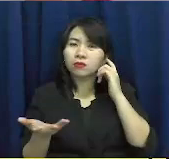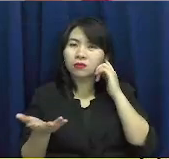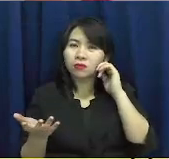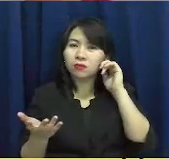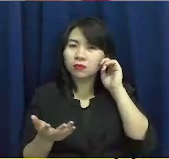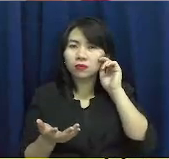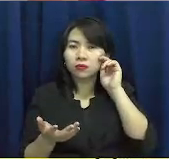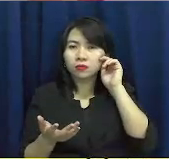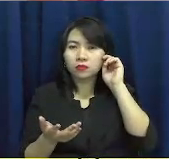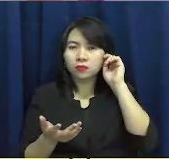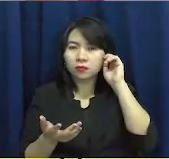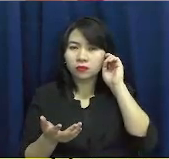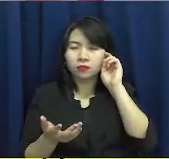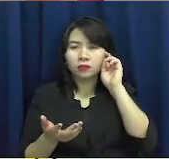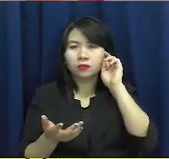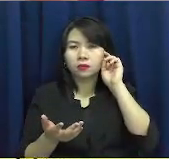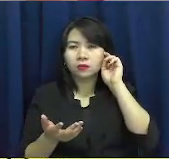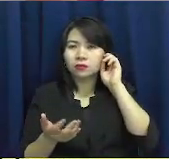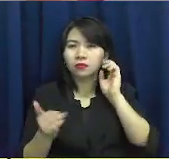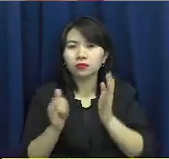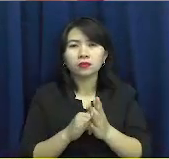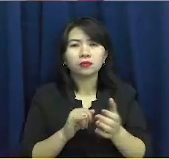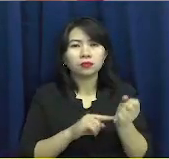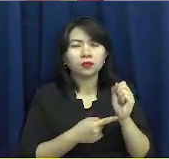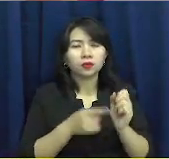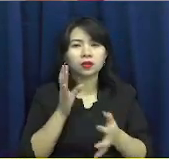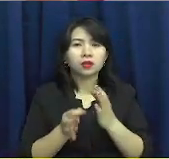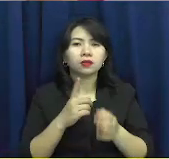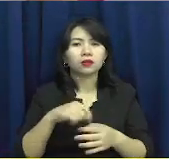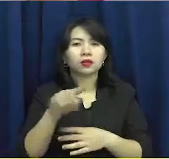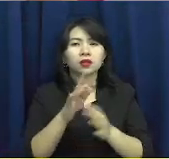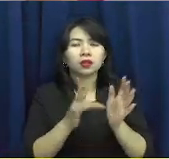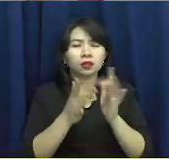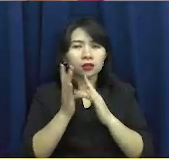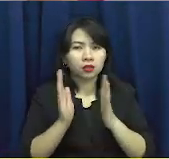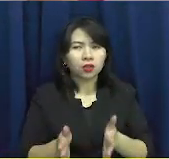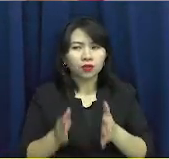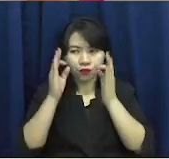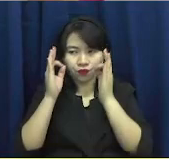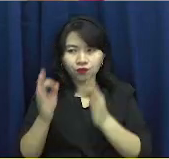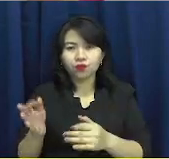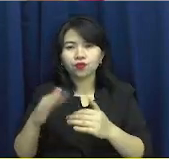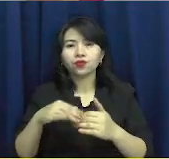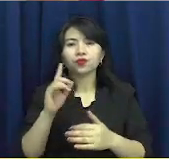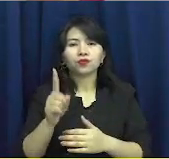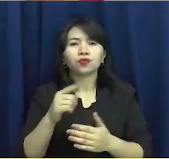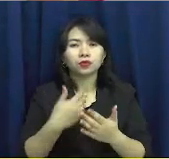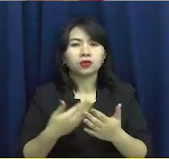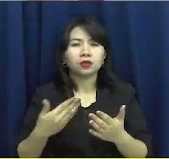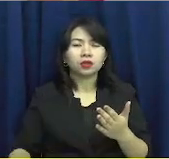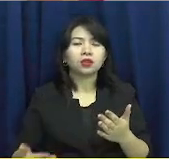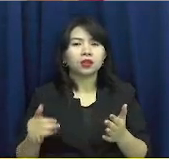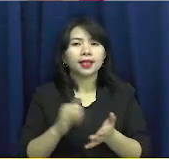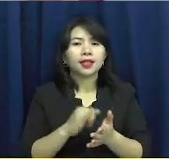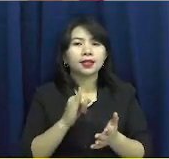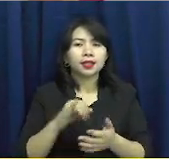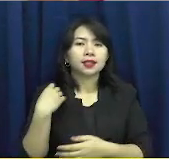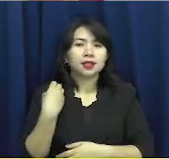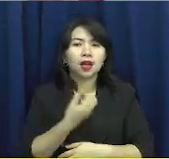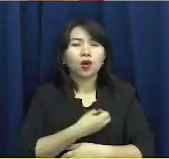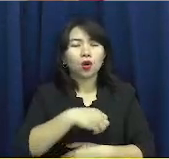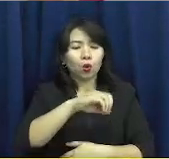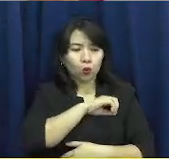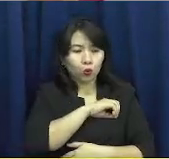Kapag tayo bilang isang Kristiyano, nag-focus on one thing, which is our own, ulitin ko po, our